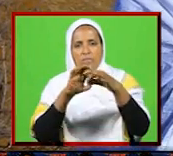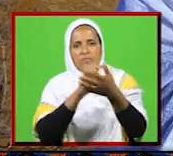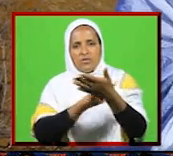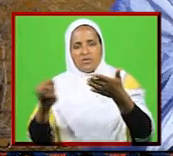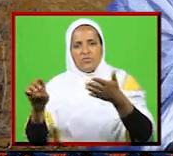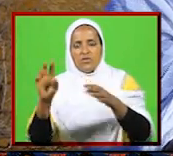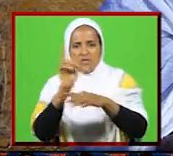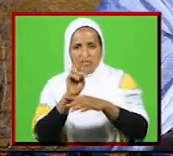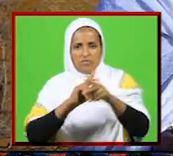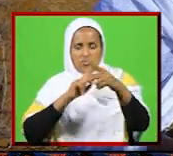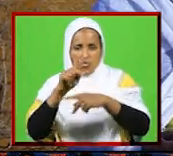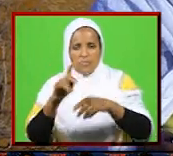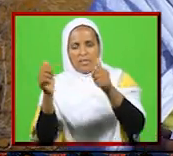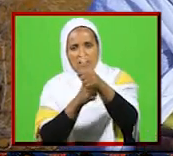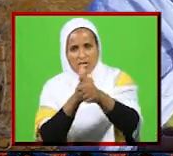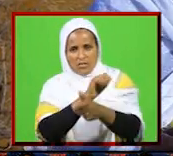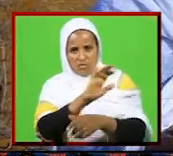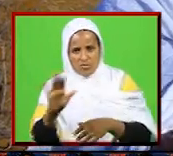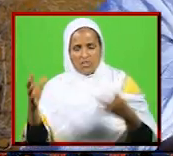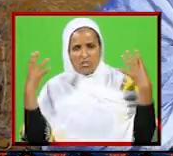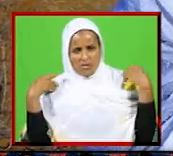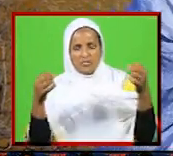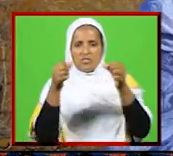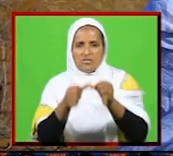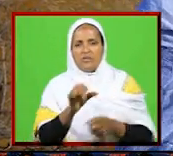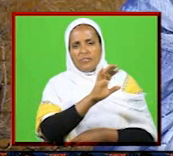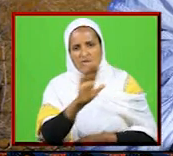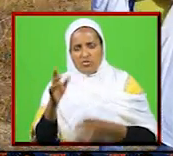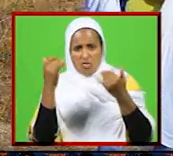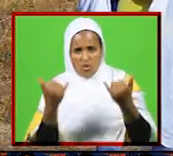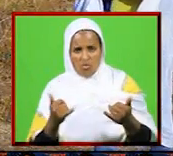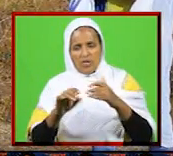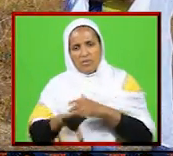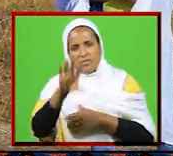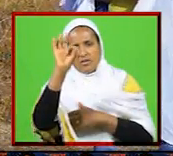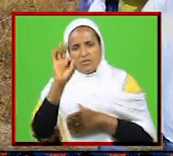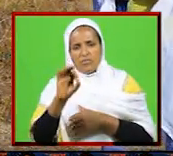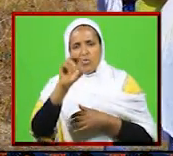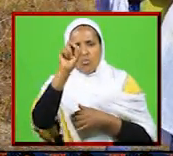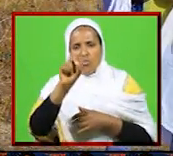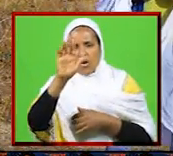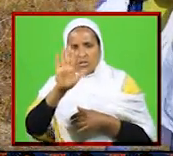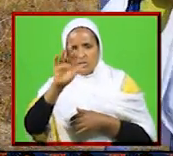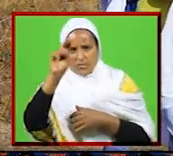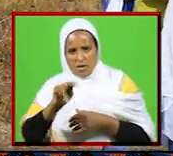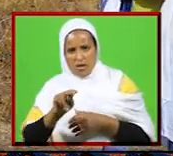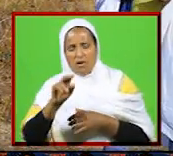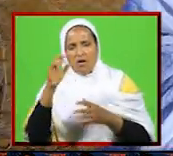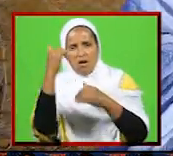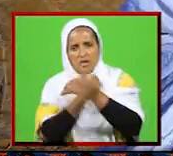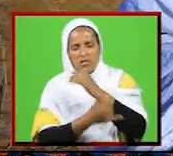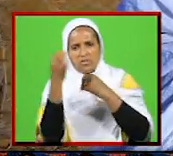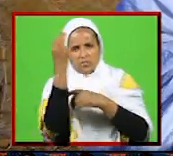የተወደዳችሁ የማኅበረ ቅዱሳን የቴሌቪዥን መርሃ ግብር ተከታታዮች እንደምን ሰነበታችሁ? አሁን የምንገኘው በዋግምራ ሀገረ